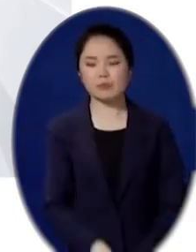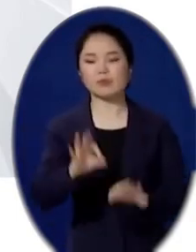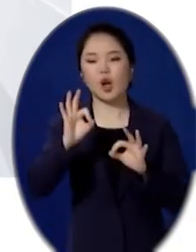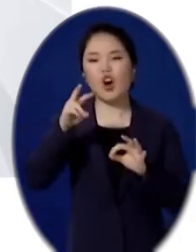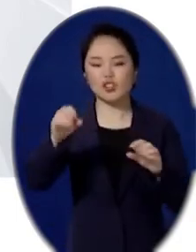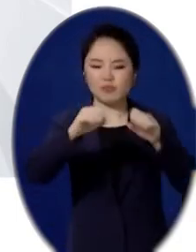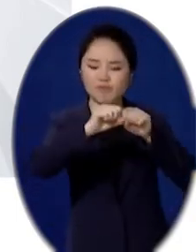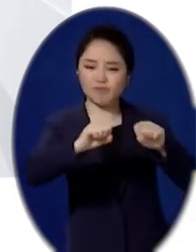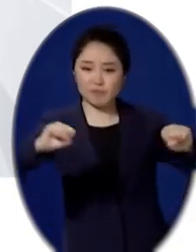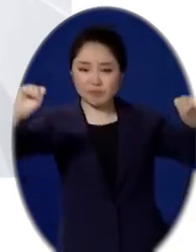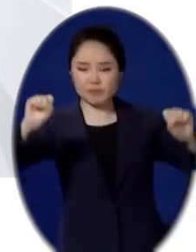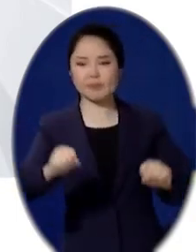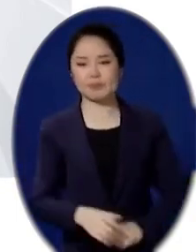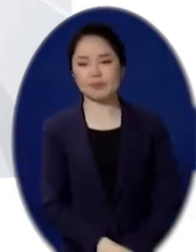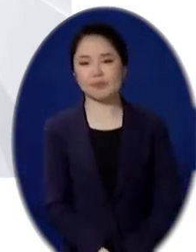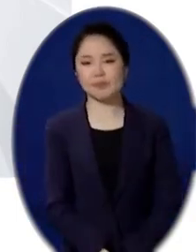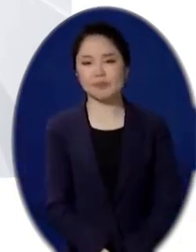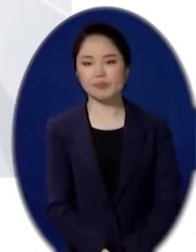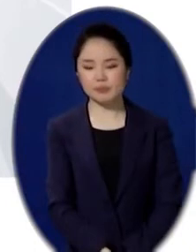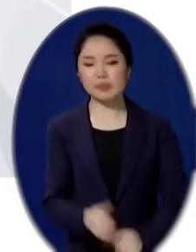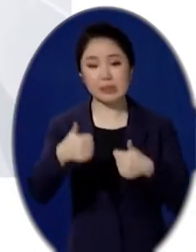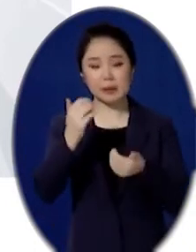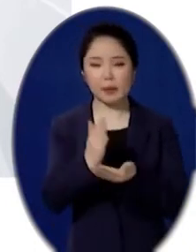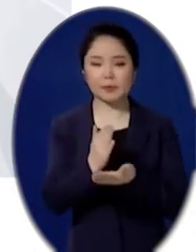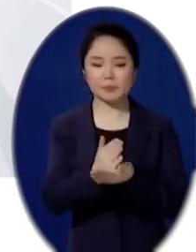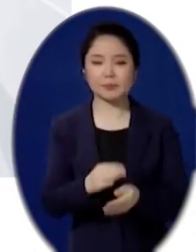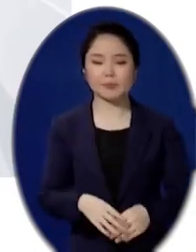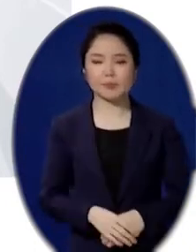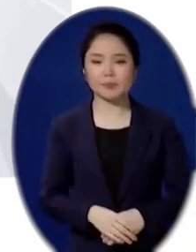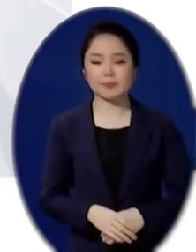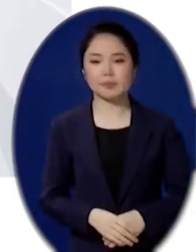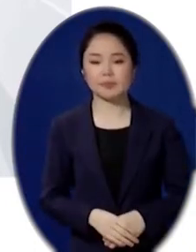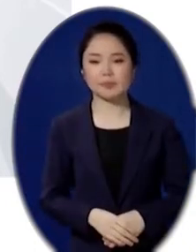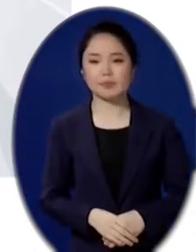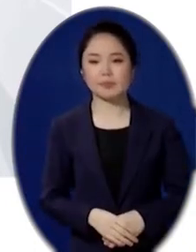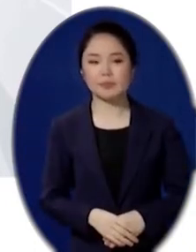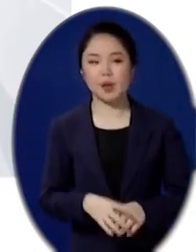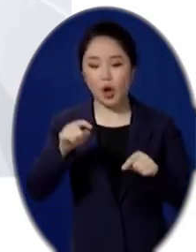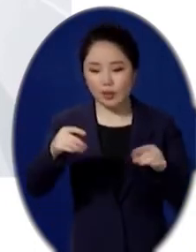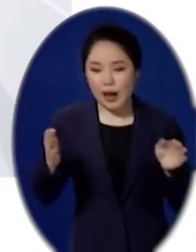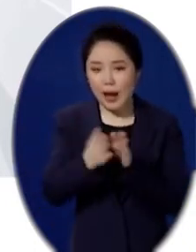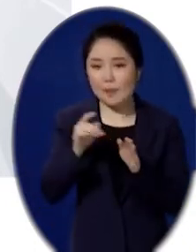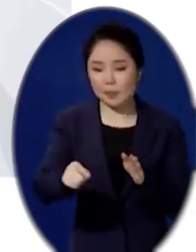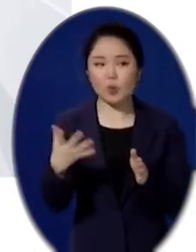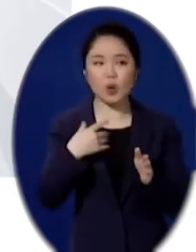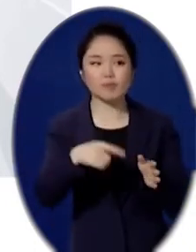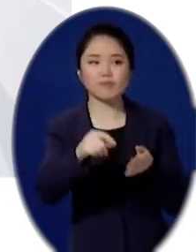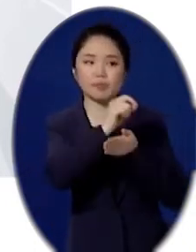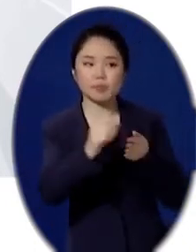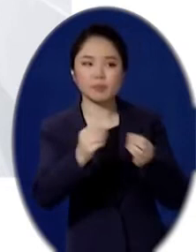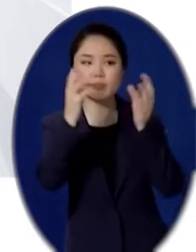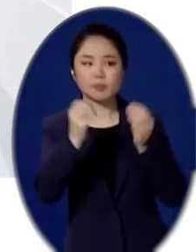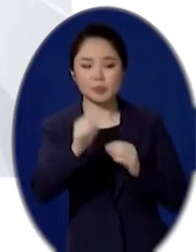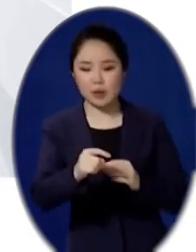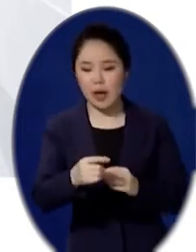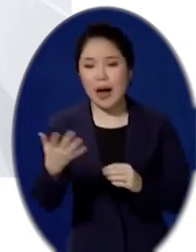Олсон дүүжлэгдсэн. За, маш сайн байна. За, хамтдаа бүтээцгээе хүүхдүүдээ.